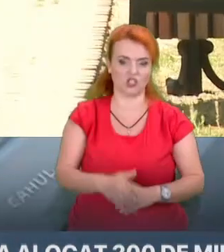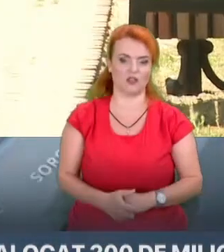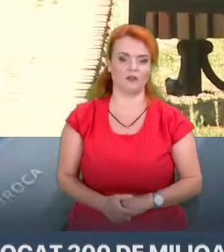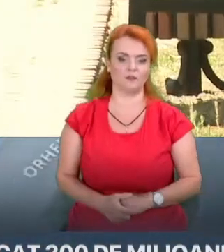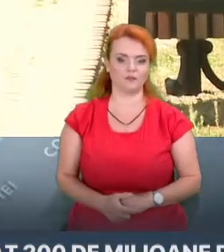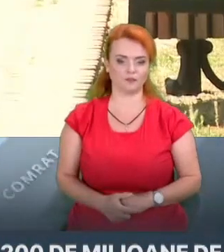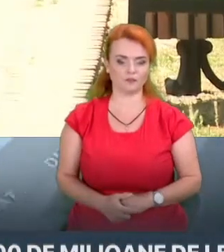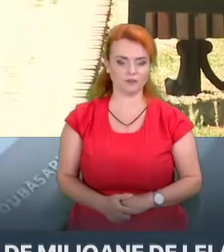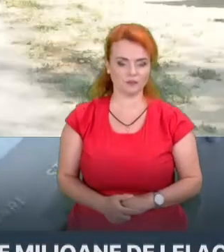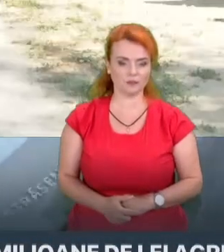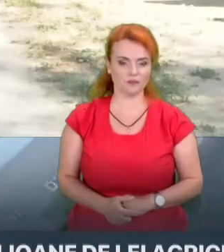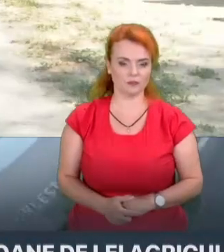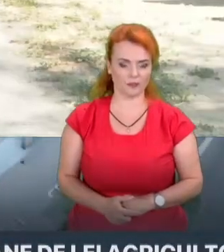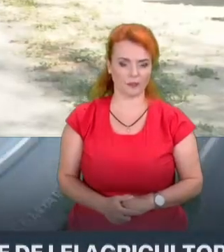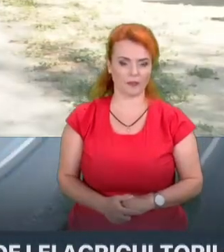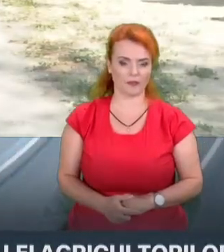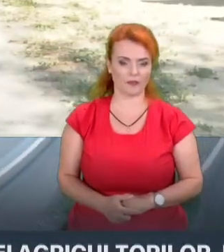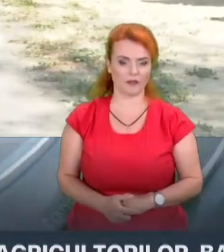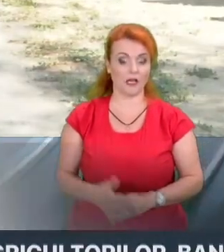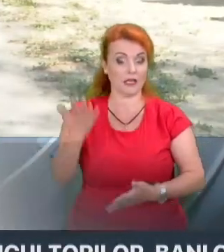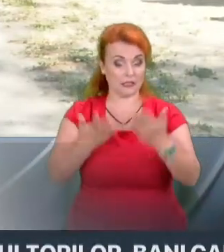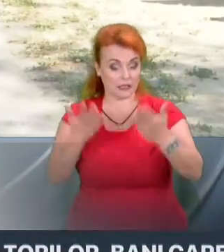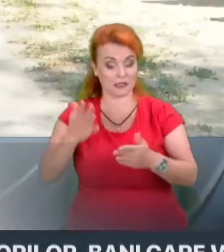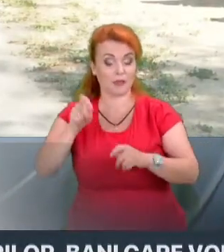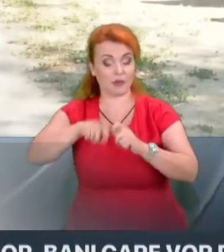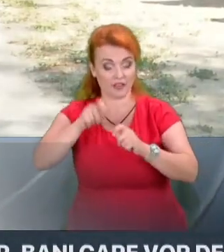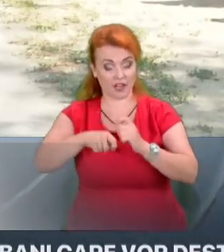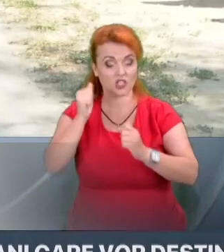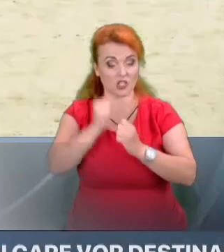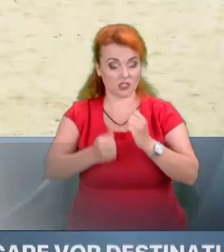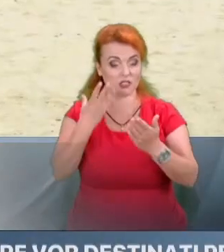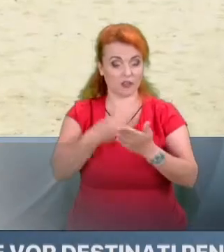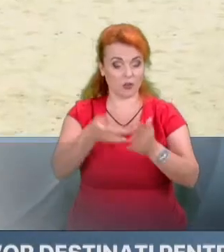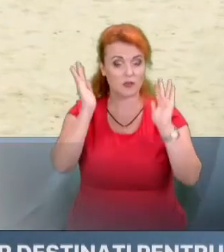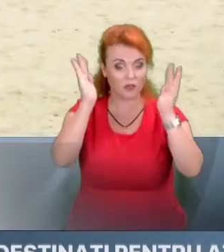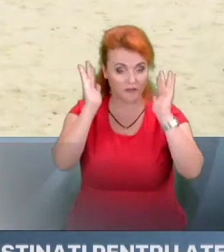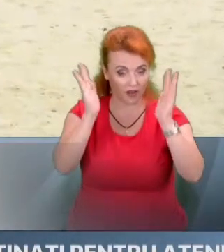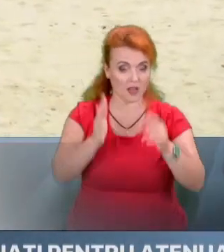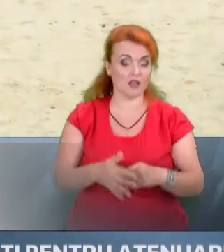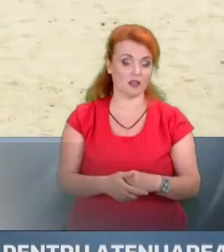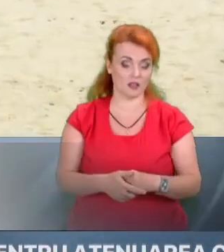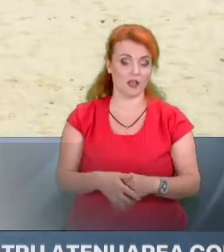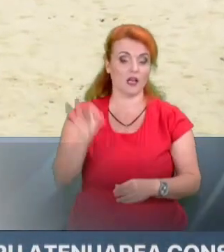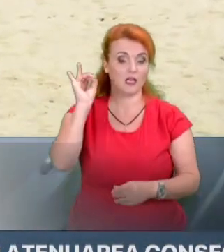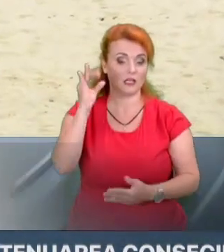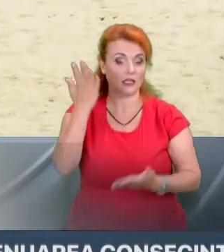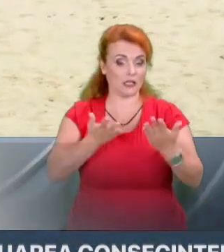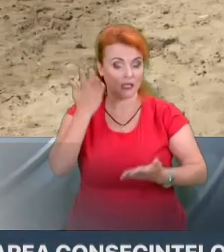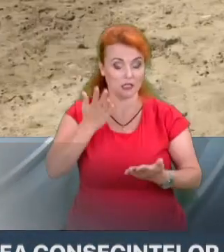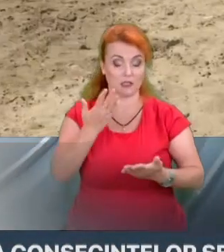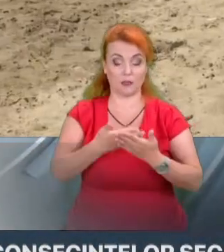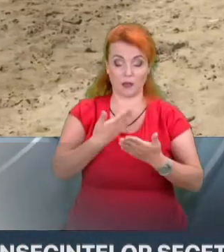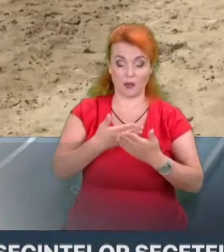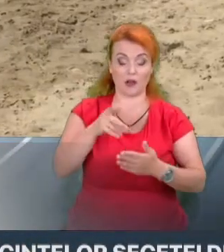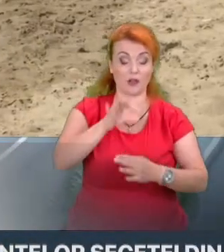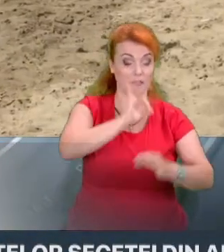își monitorizează tensiunea arterială, dacă observă că nu se cupează tensiunea cu medicamentele pe